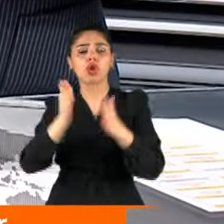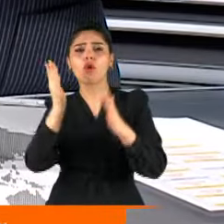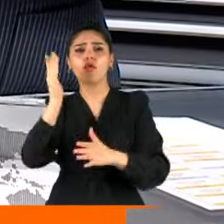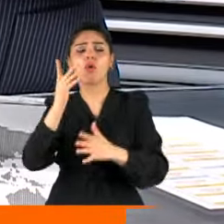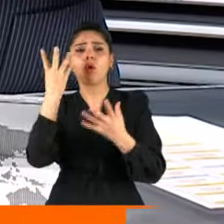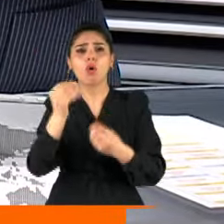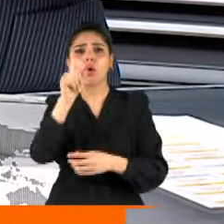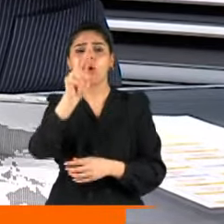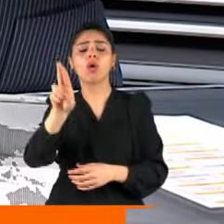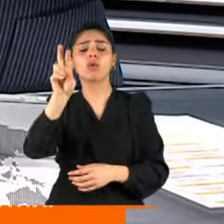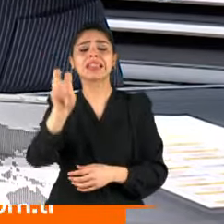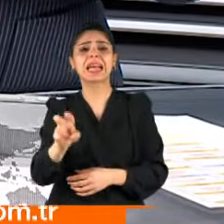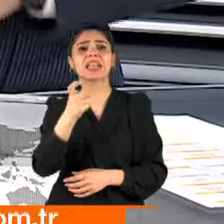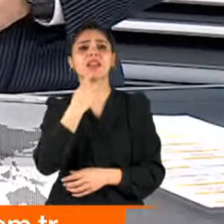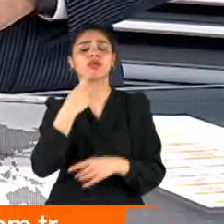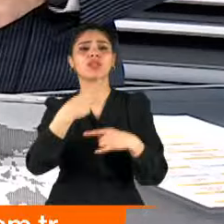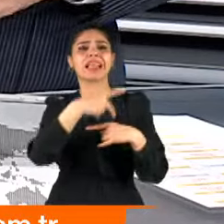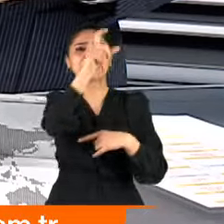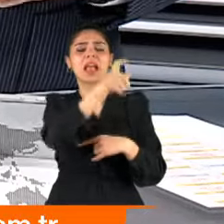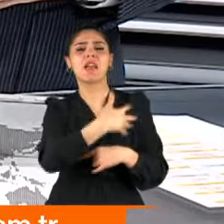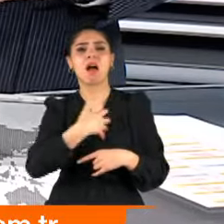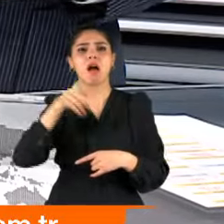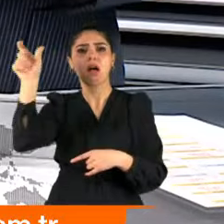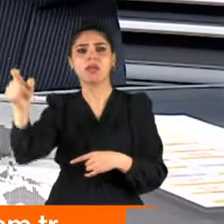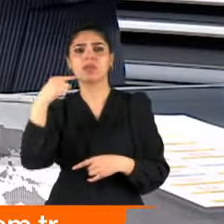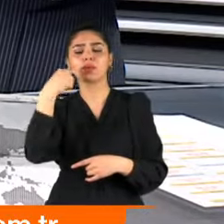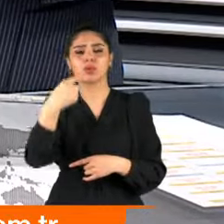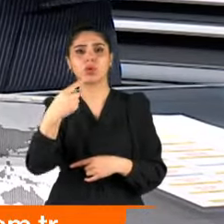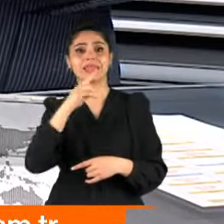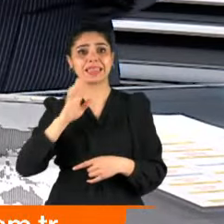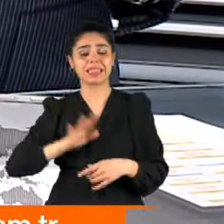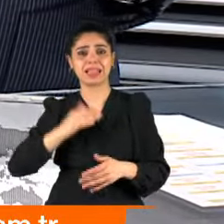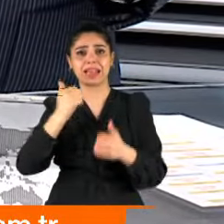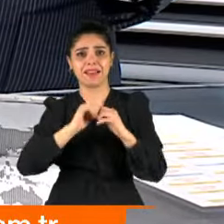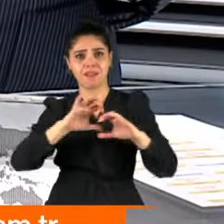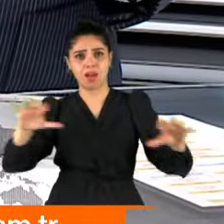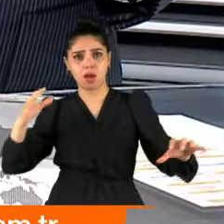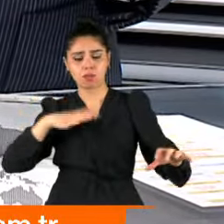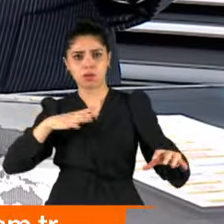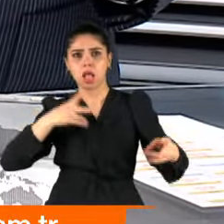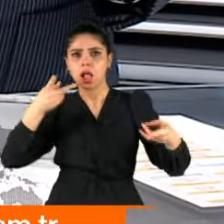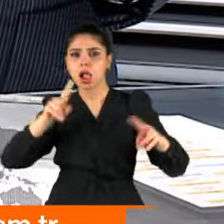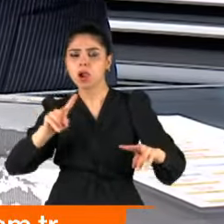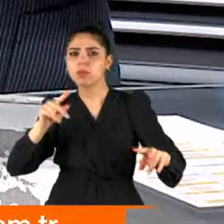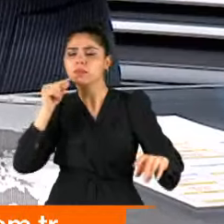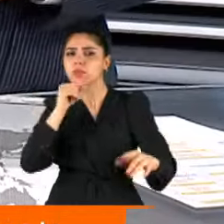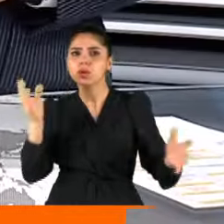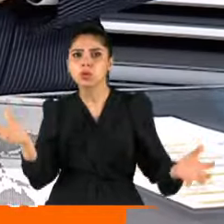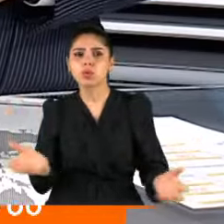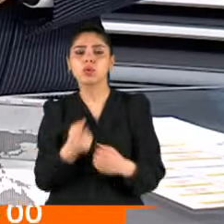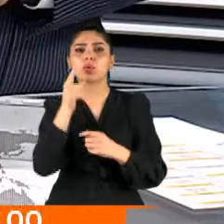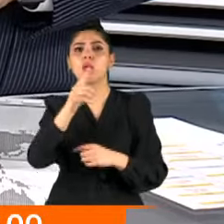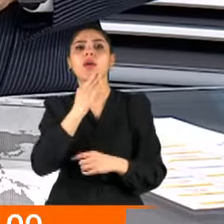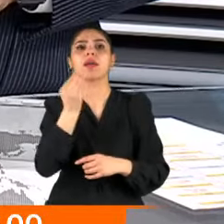18 yaşındaki Zehra'nın annesi söylüyor bu sözleri Çünkü kızı sadece bir kavgayı ayırmak isterken az kalsın canından olacak işte o